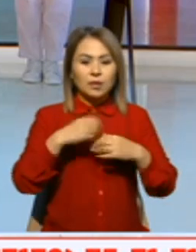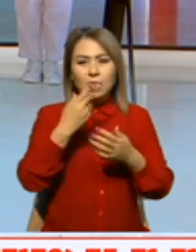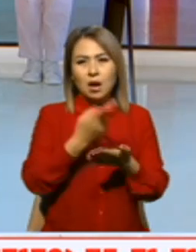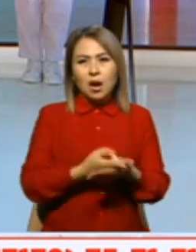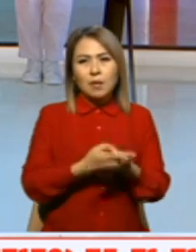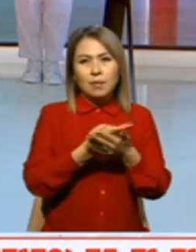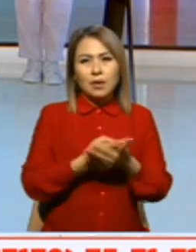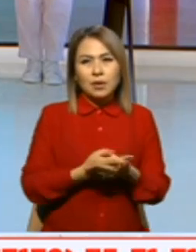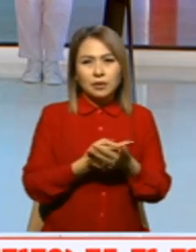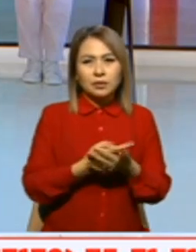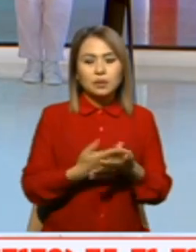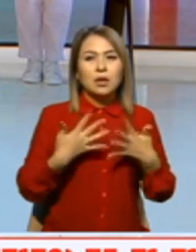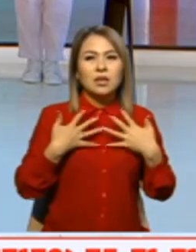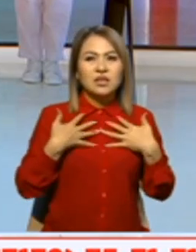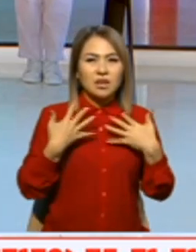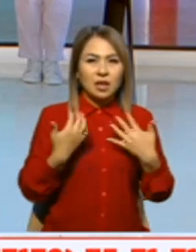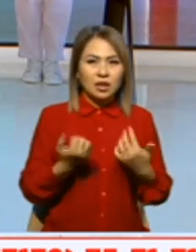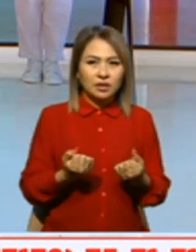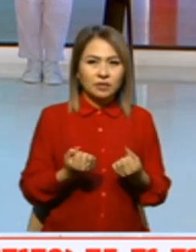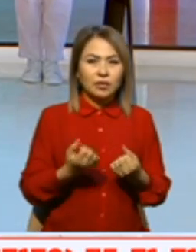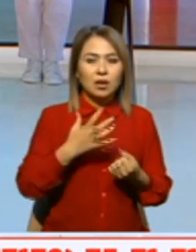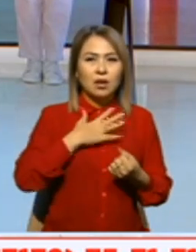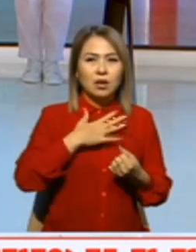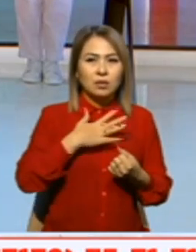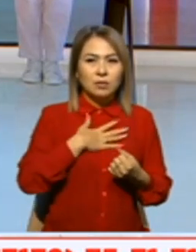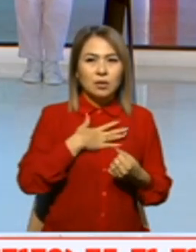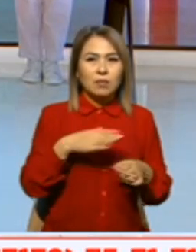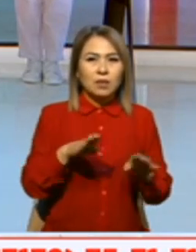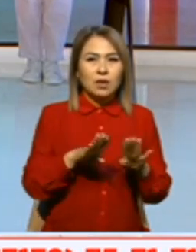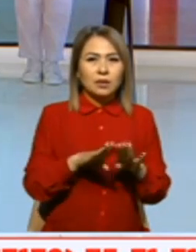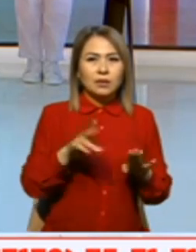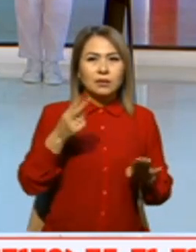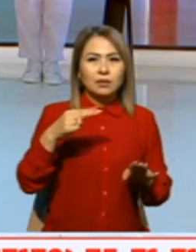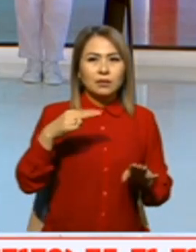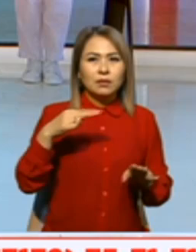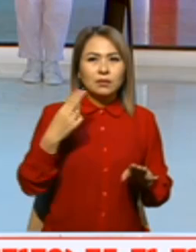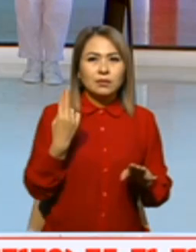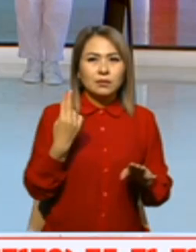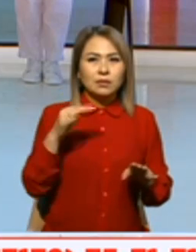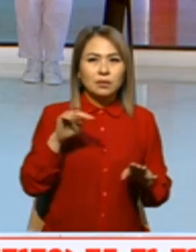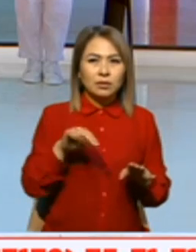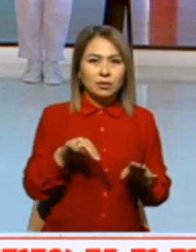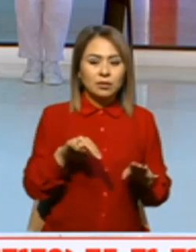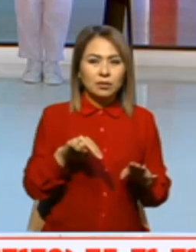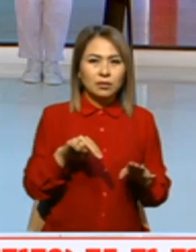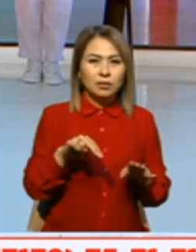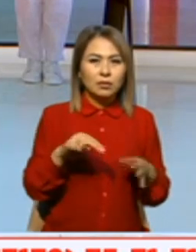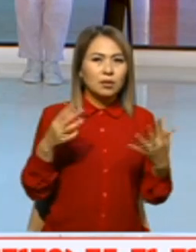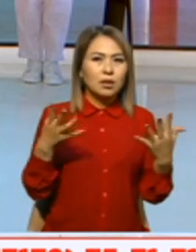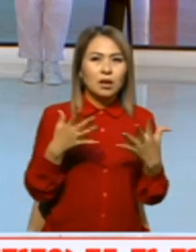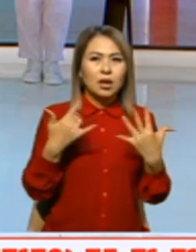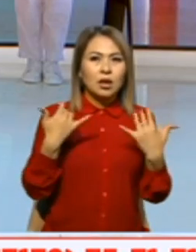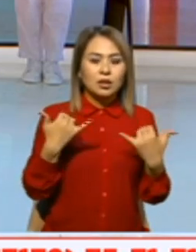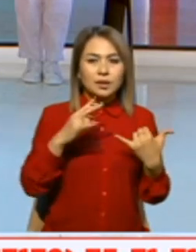жатып, бала аман қалды, өзі демалып кетті, бірақ дцп болып қалды туғаннан. Қазір